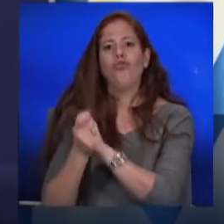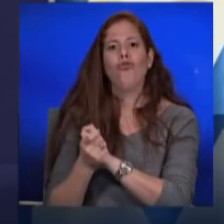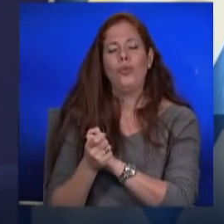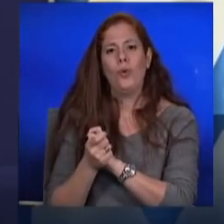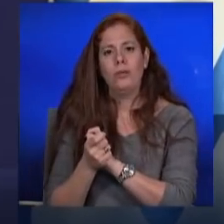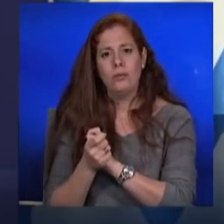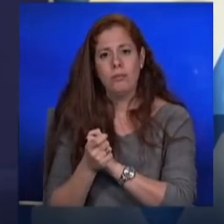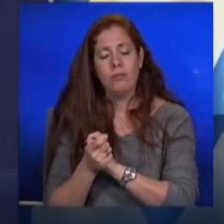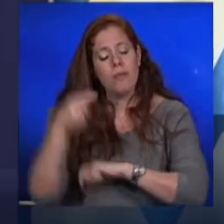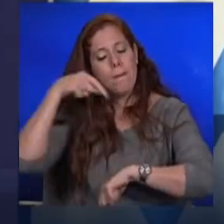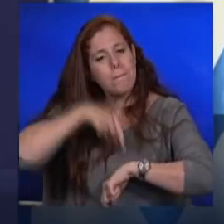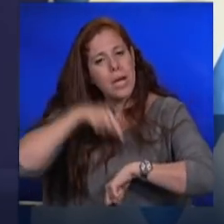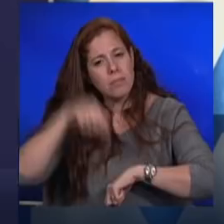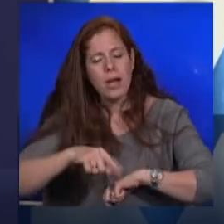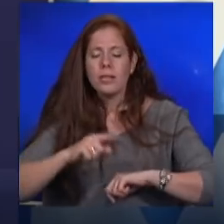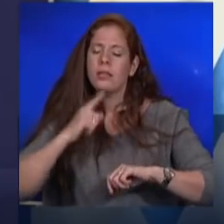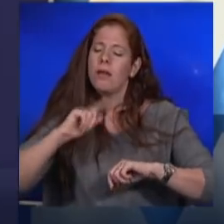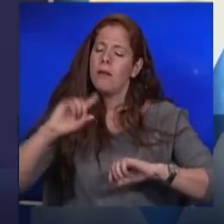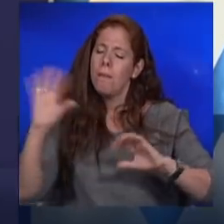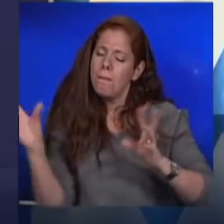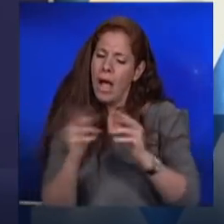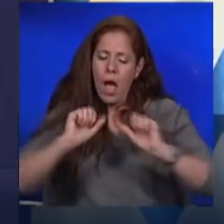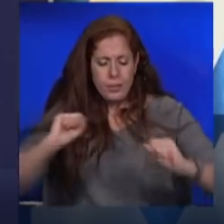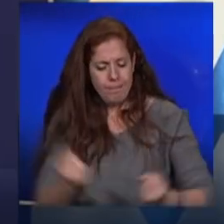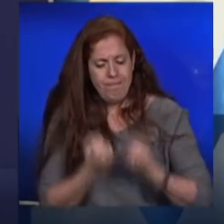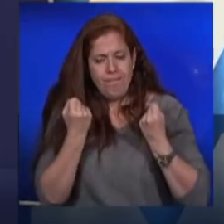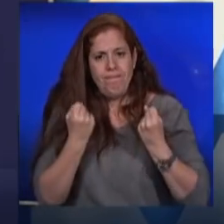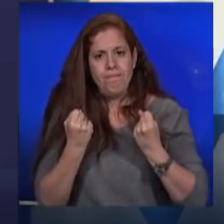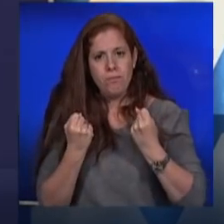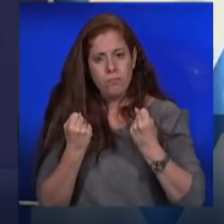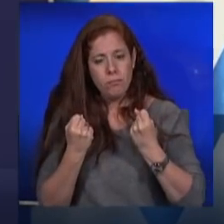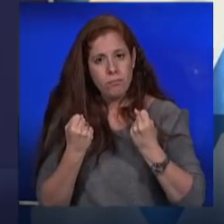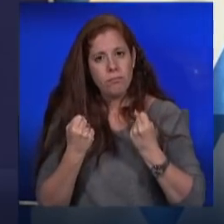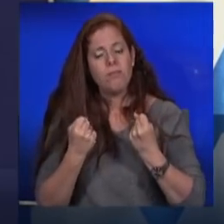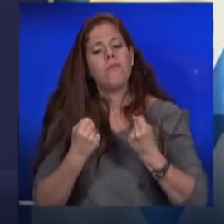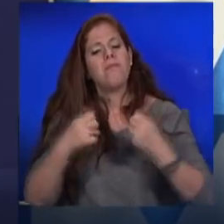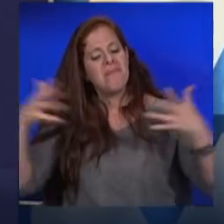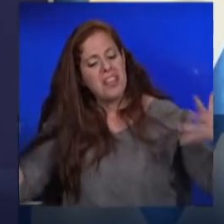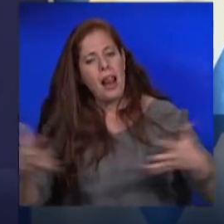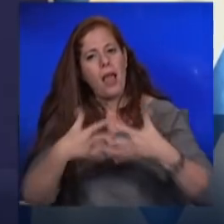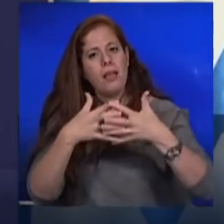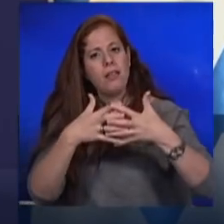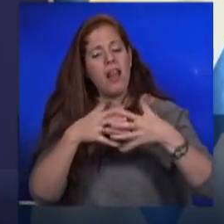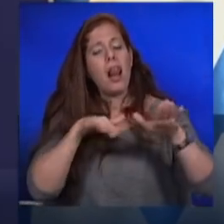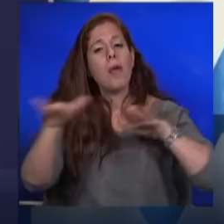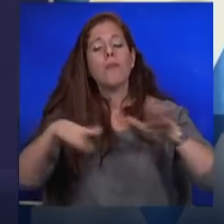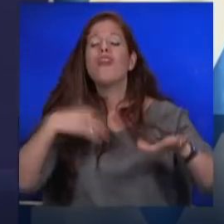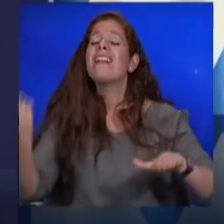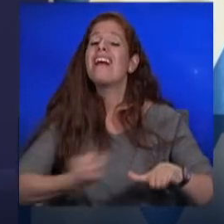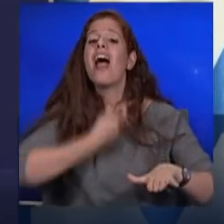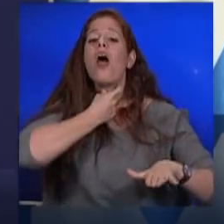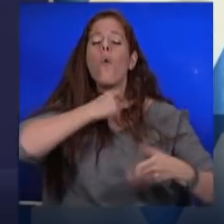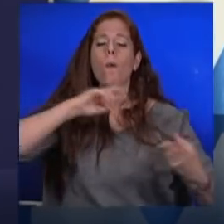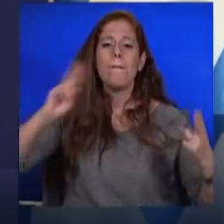בזמן הזה נלכד כוחות, נאחד שורות, נתלכד לממשלת חירום לאומית,